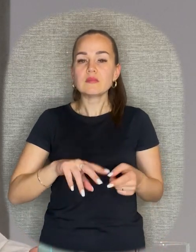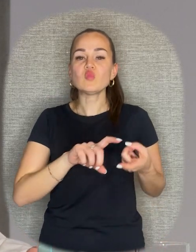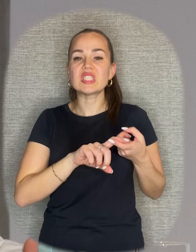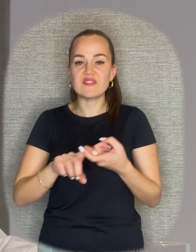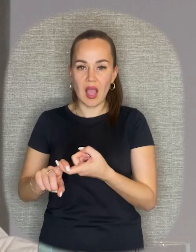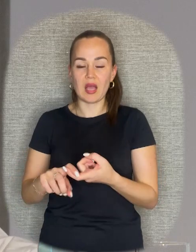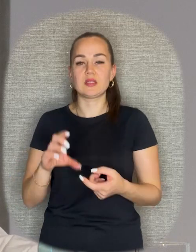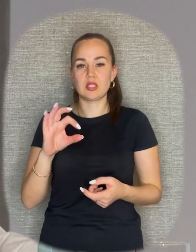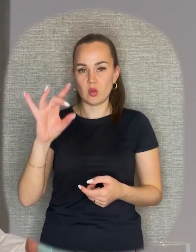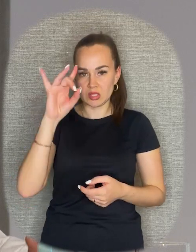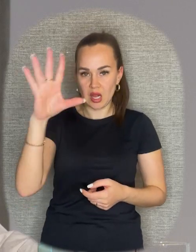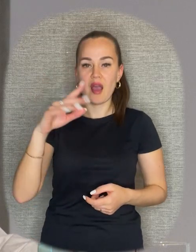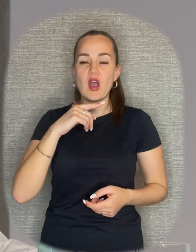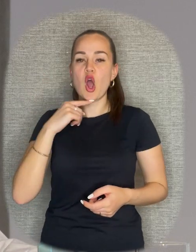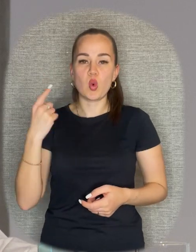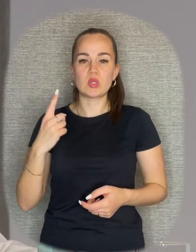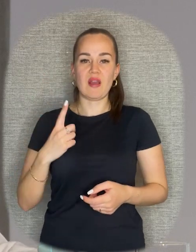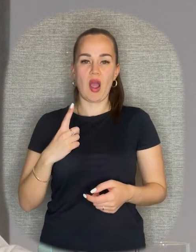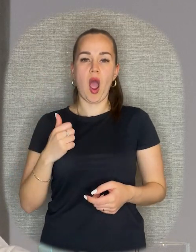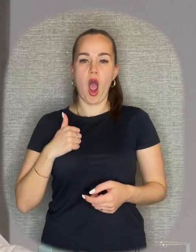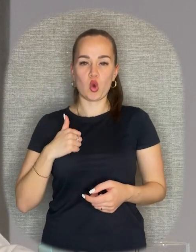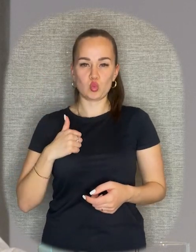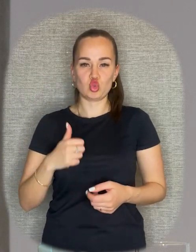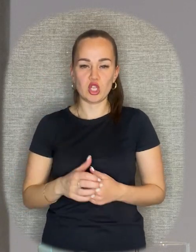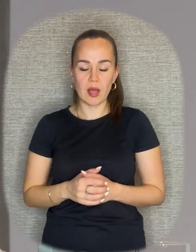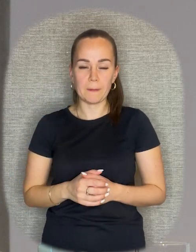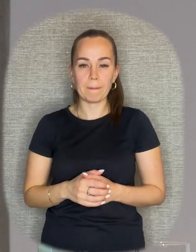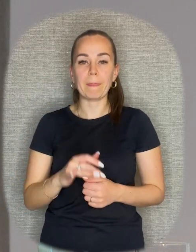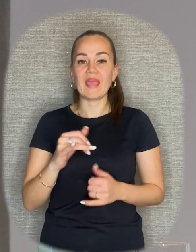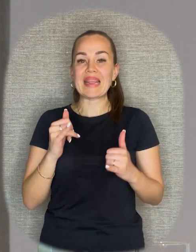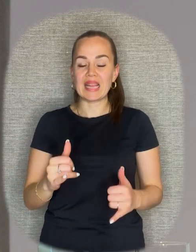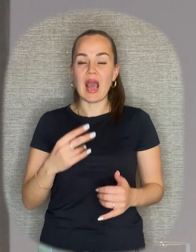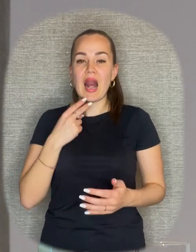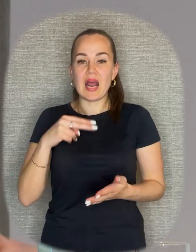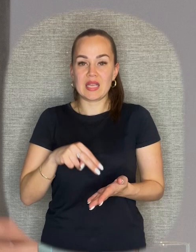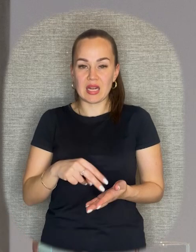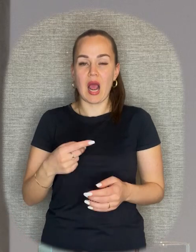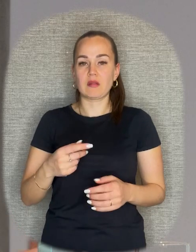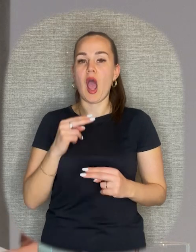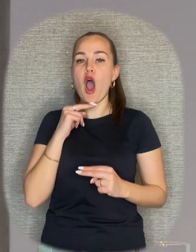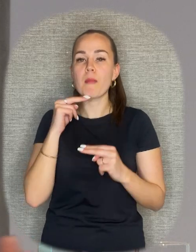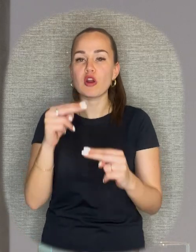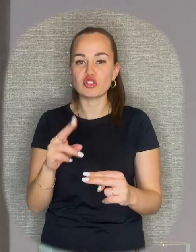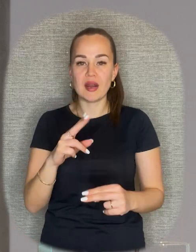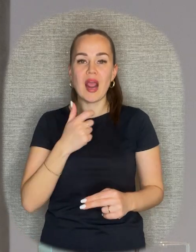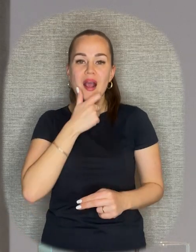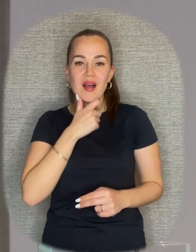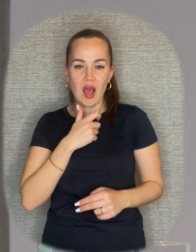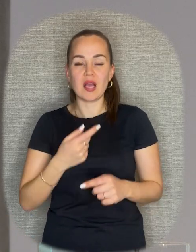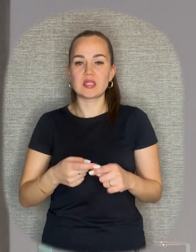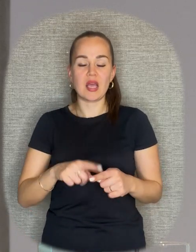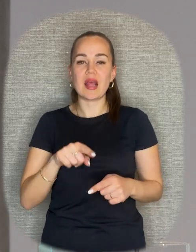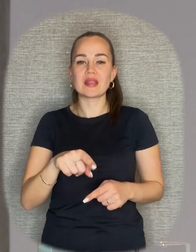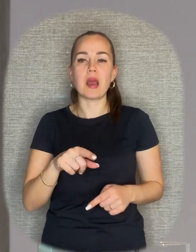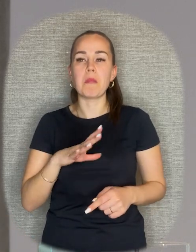опять же повторюсь связанные со Славой русского оружия поэтому для Ленинграда вот это обращение к классике оно было